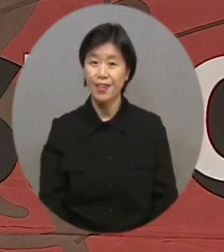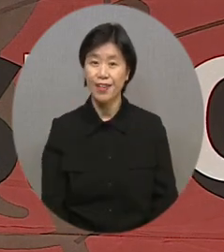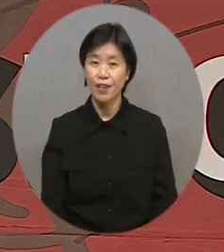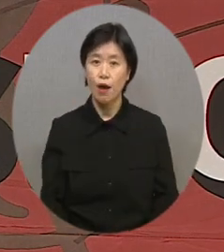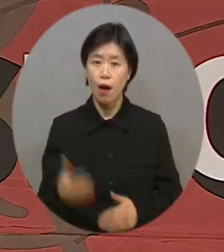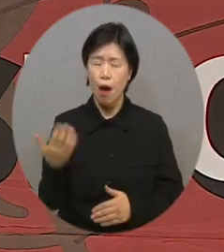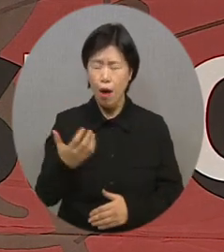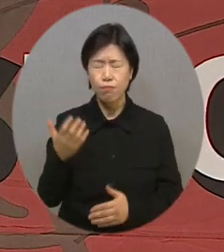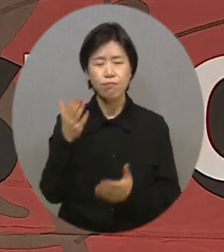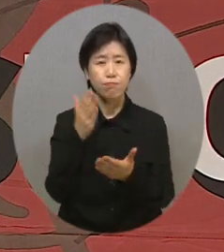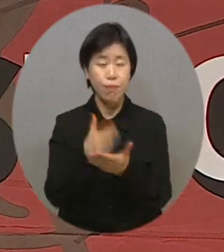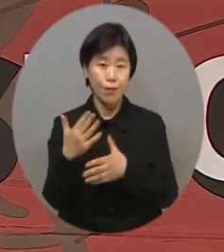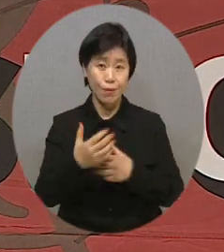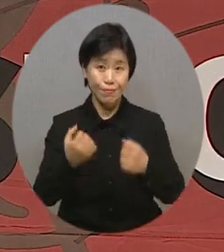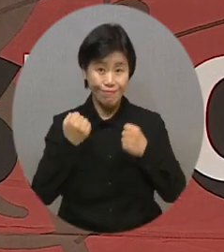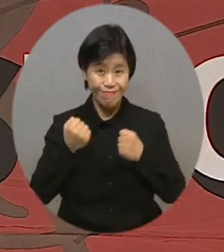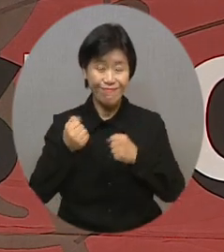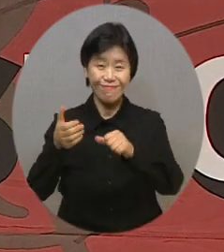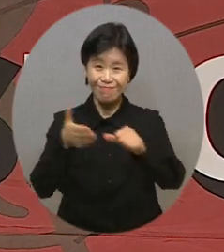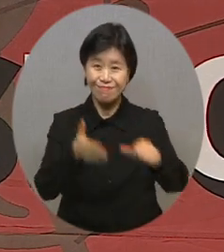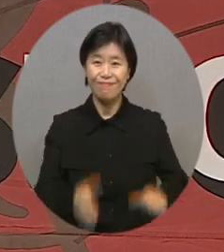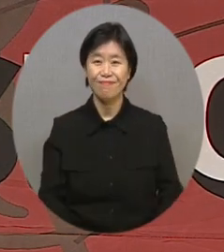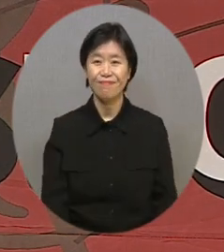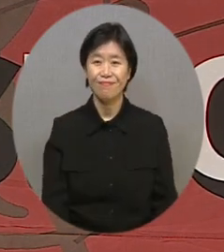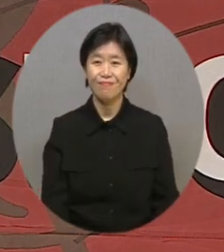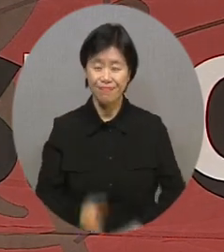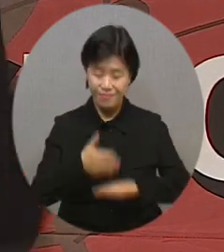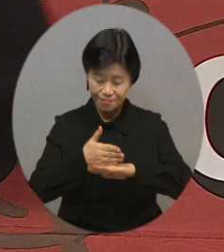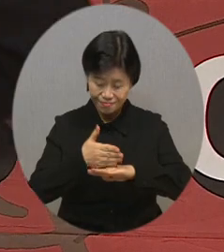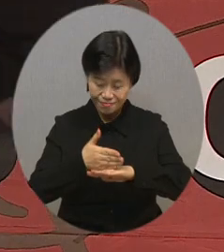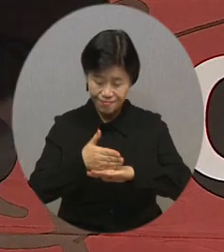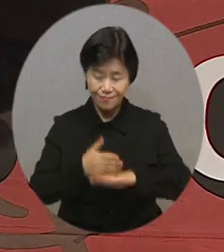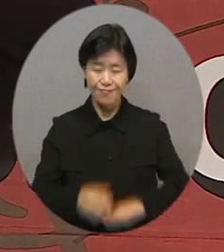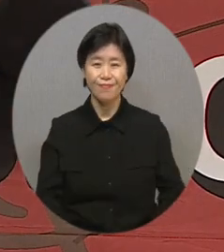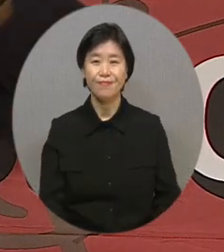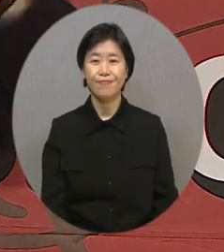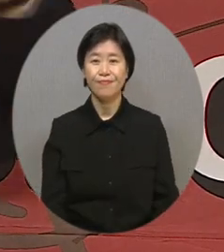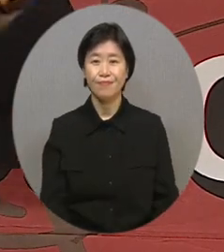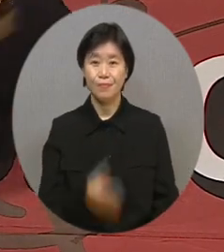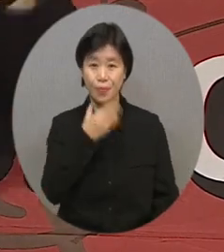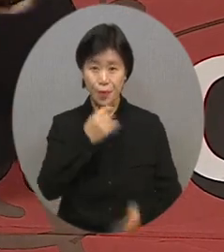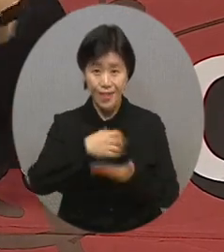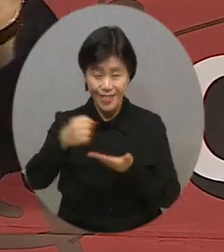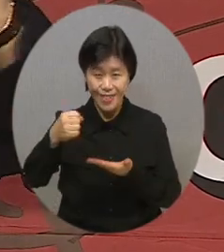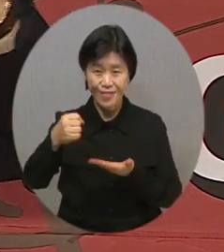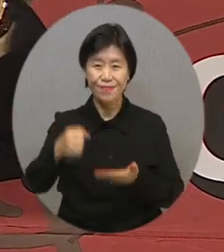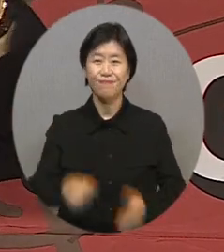아프지 마세요. 건강하셔야 돼요. 건강이 최고입니다. 감사합니다. 복 받으세요.